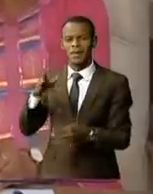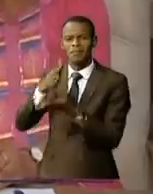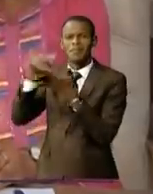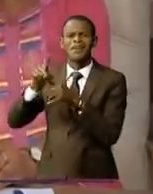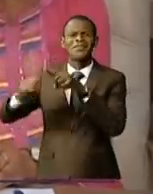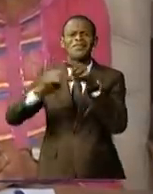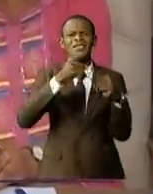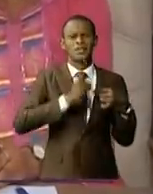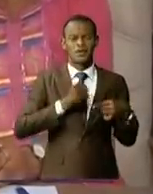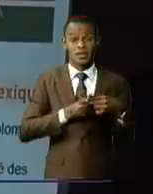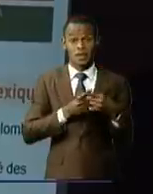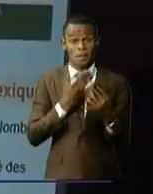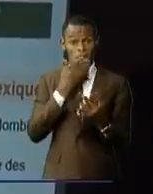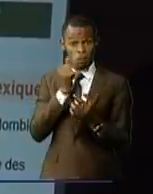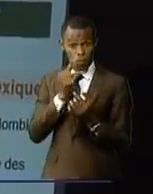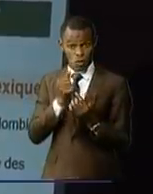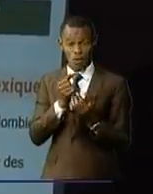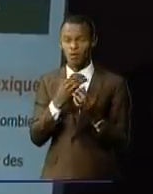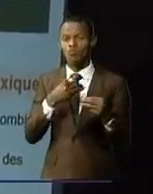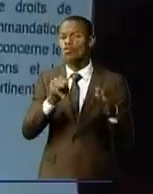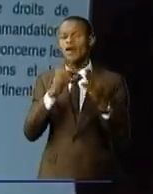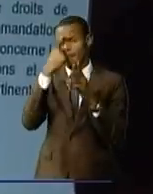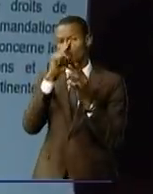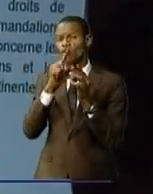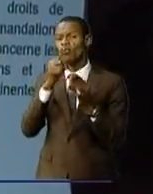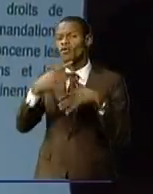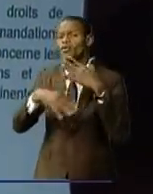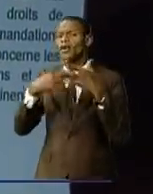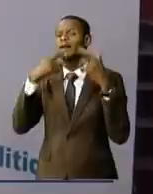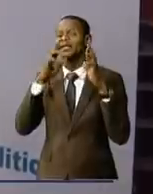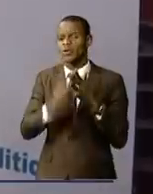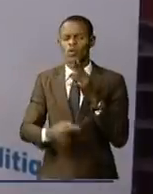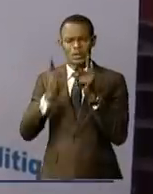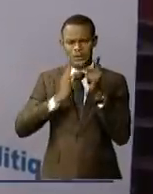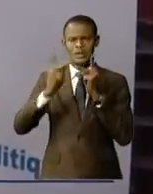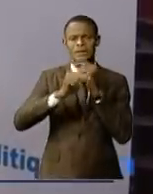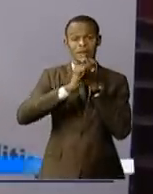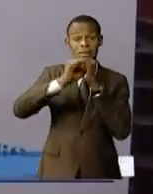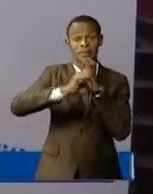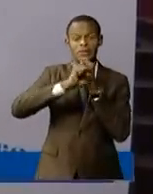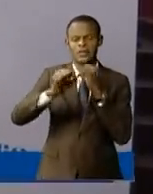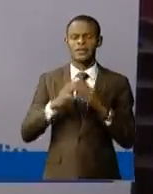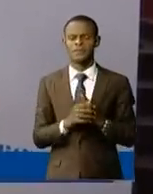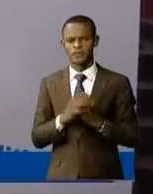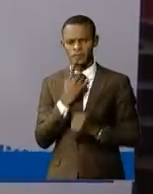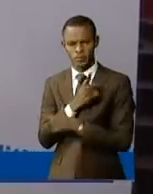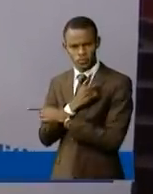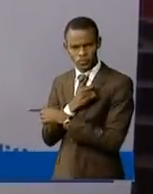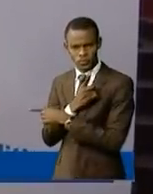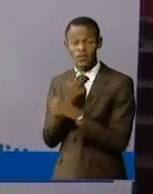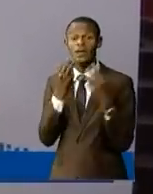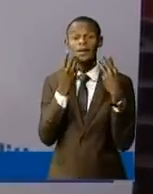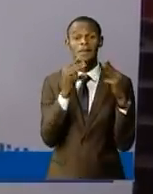de sensibiliser les parties prenantes. Là, les médias en fait jouent un rôle très important justement pour assurer cet accès à